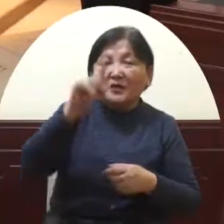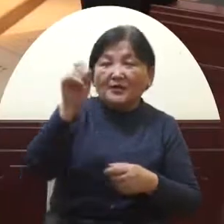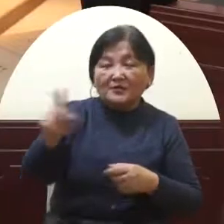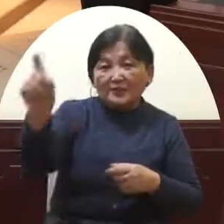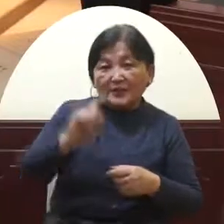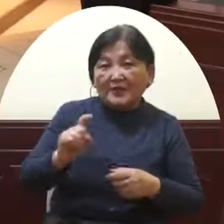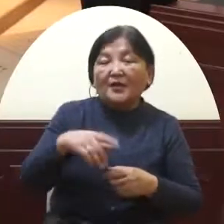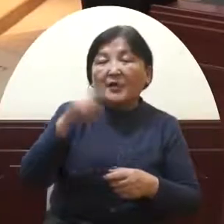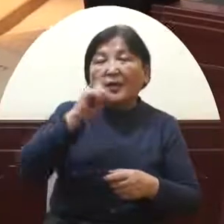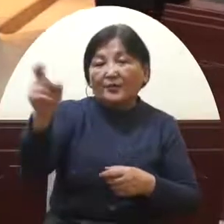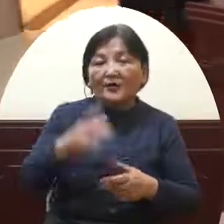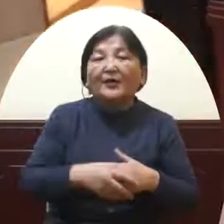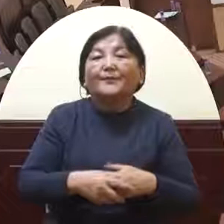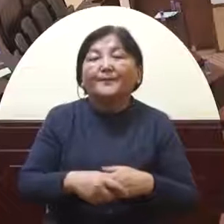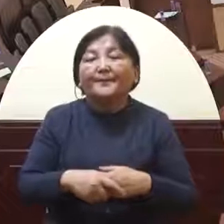мэдээж